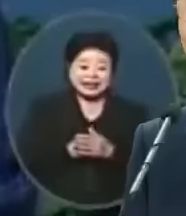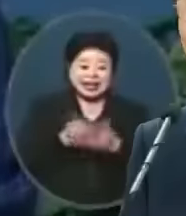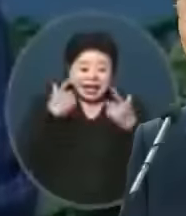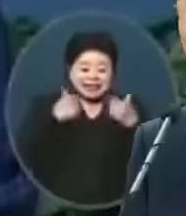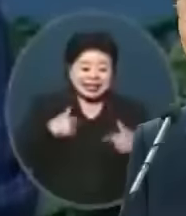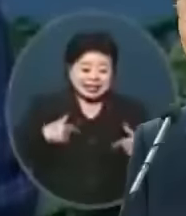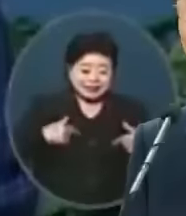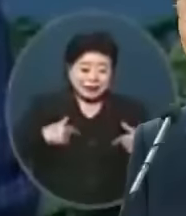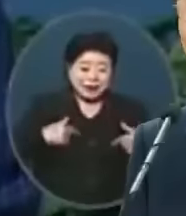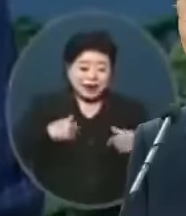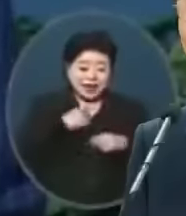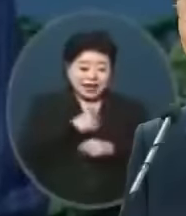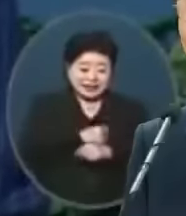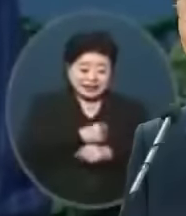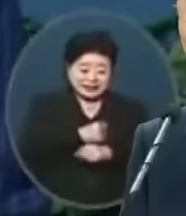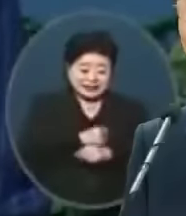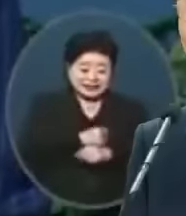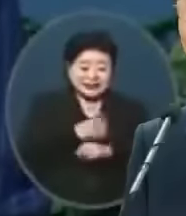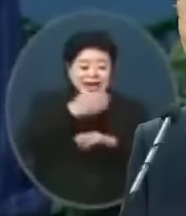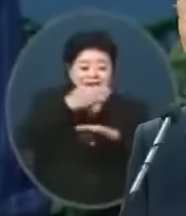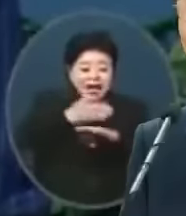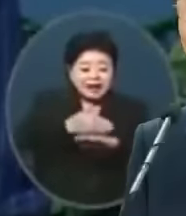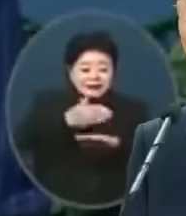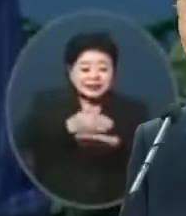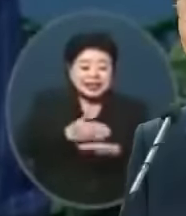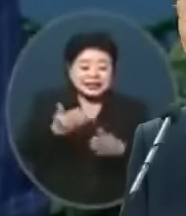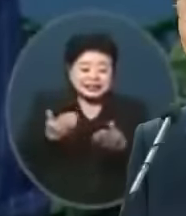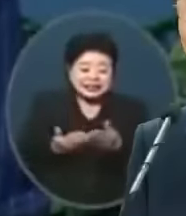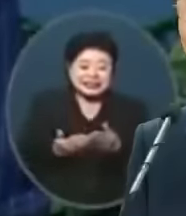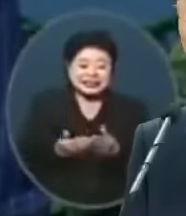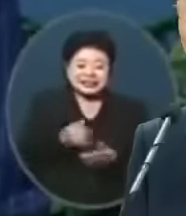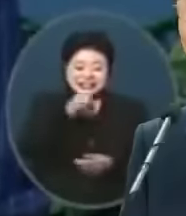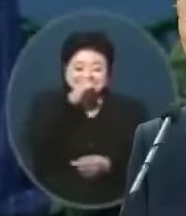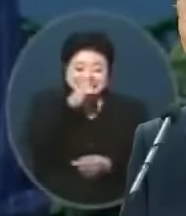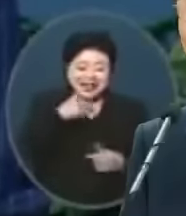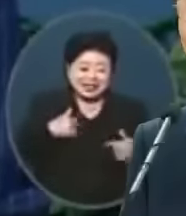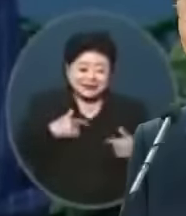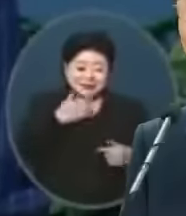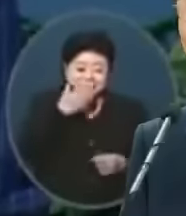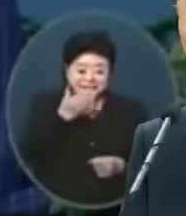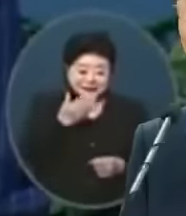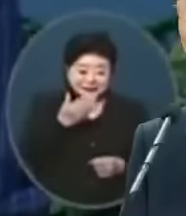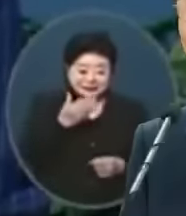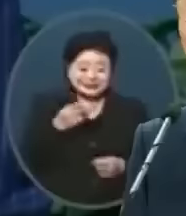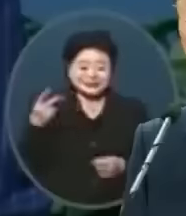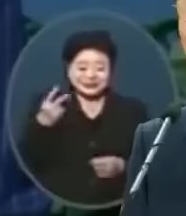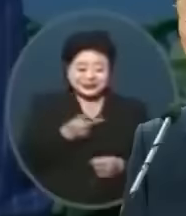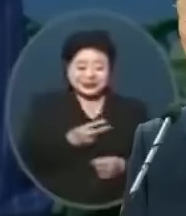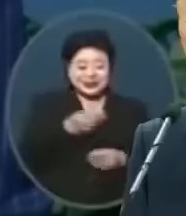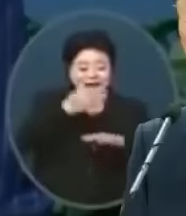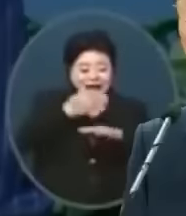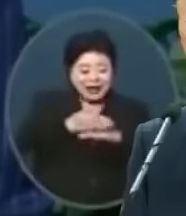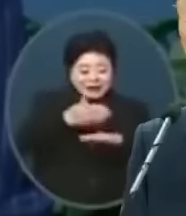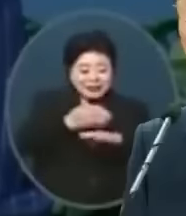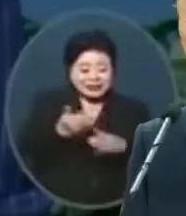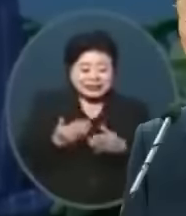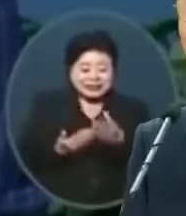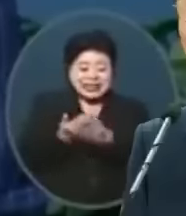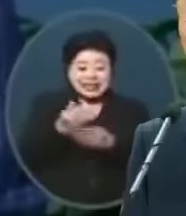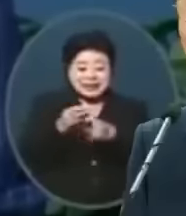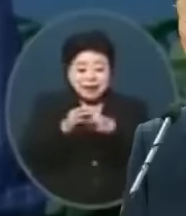항상 기뻐하는 것은 감사할 일이 있어야 기뻐하는 것입니다. 또 감사한 일이